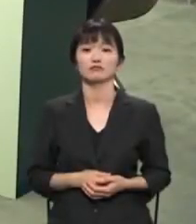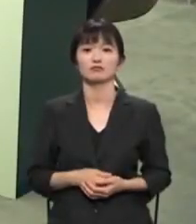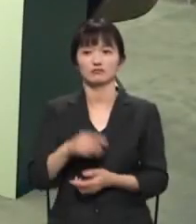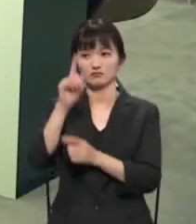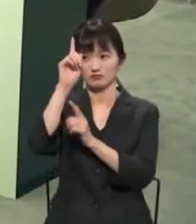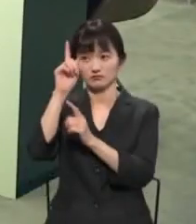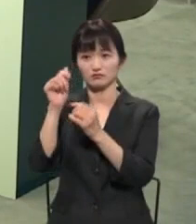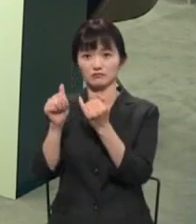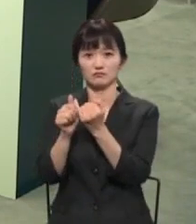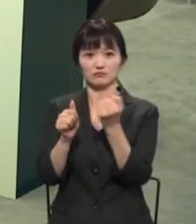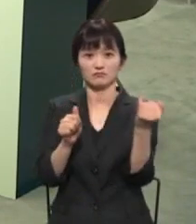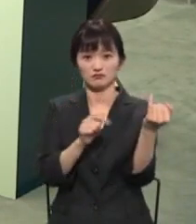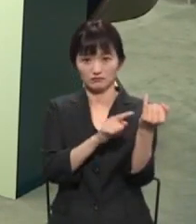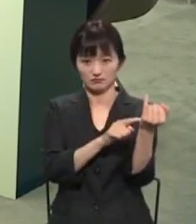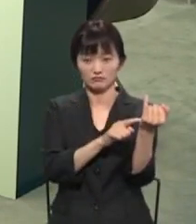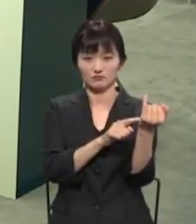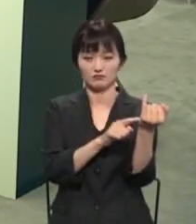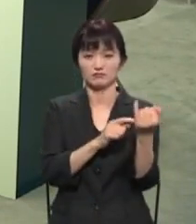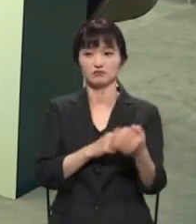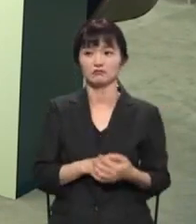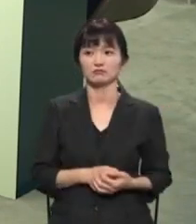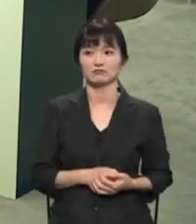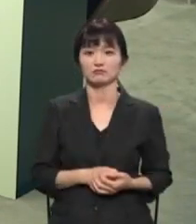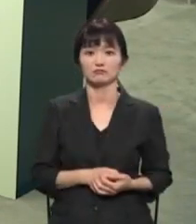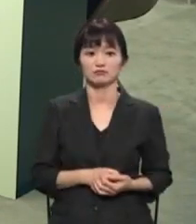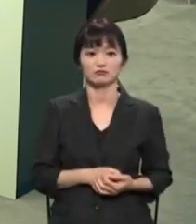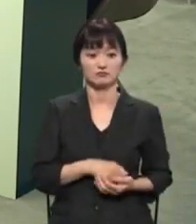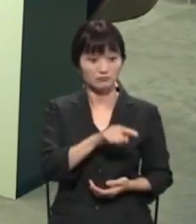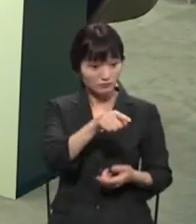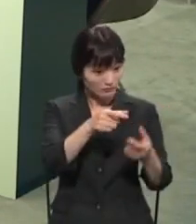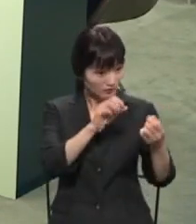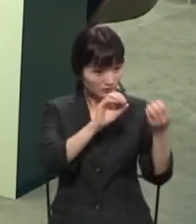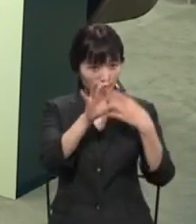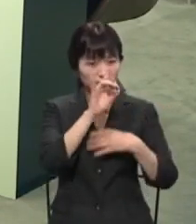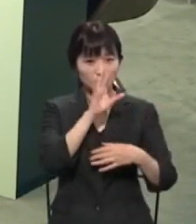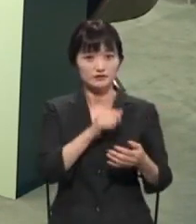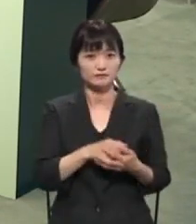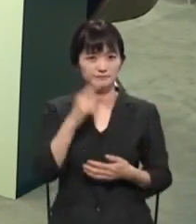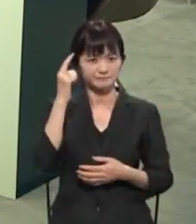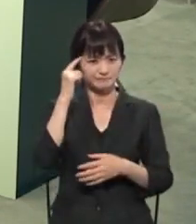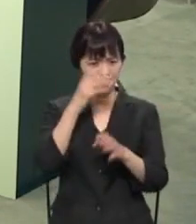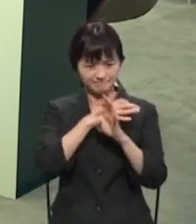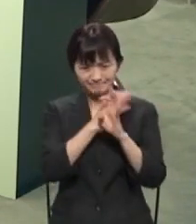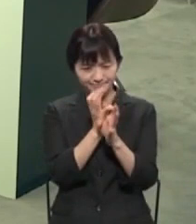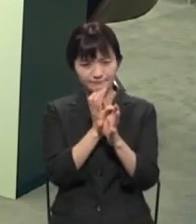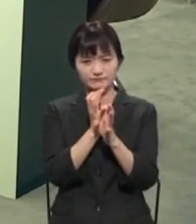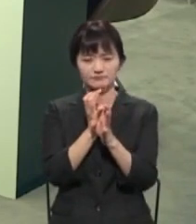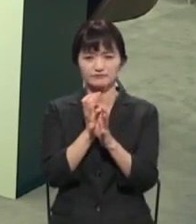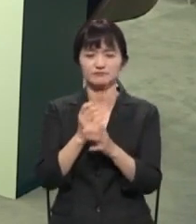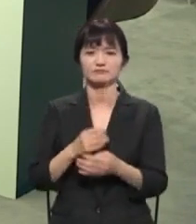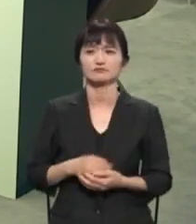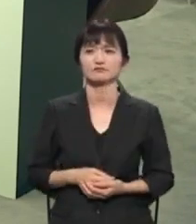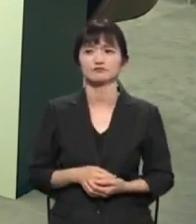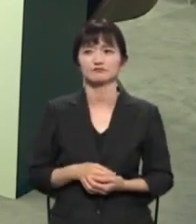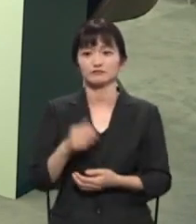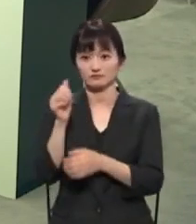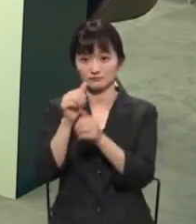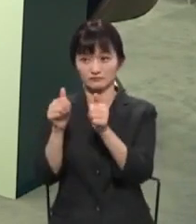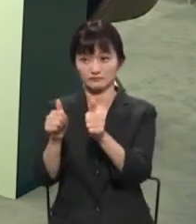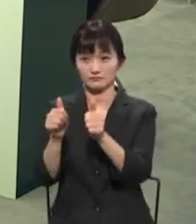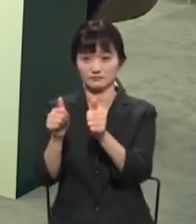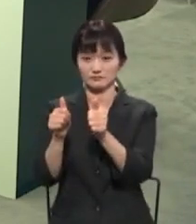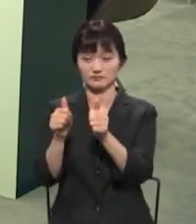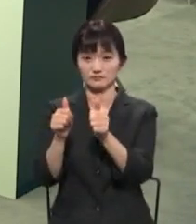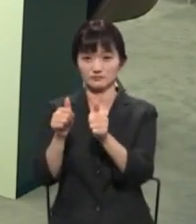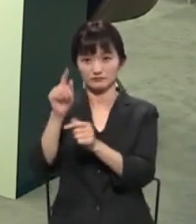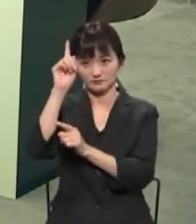전 지사의 부인이, 그렇게 얘기하면 안 된다. 뭐 정신 똑바로 차리세요. 라고 하면서, 변호인이